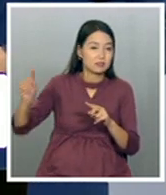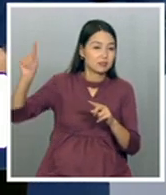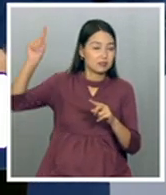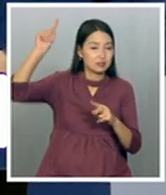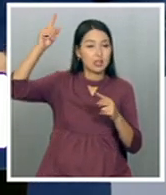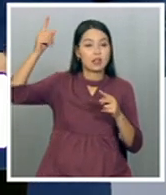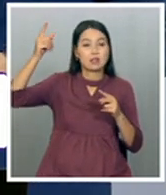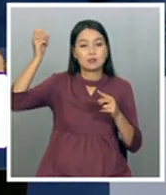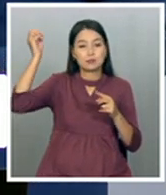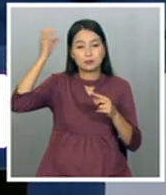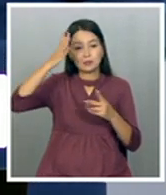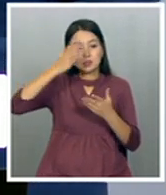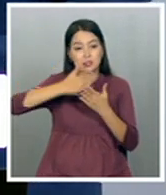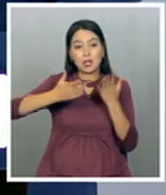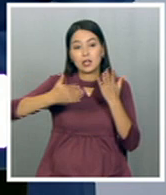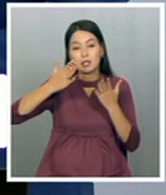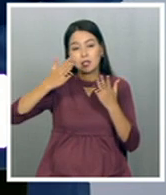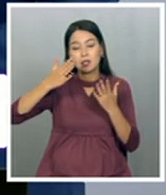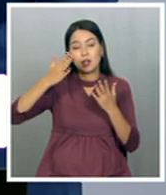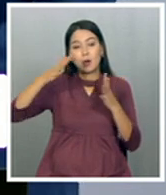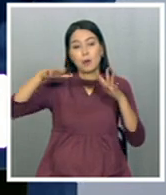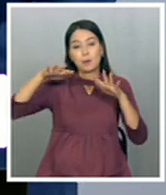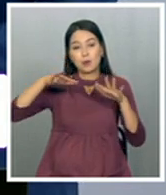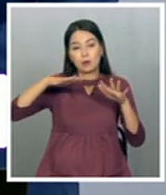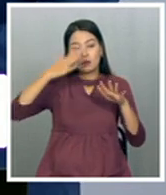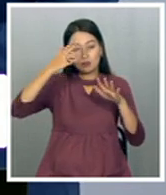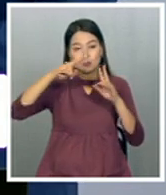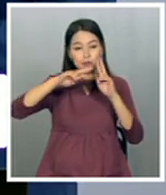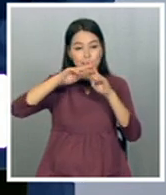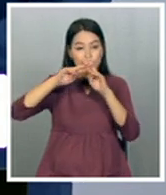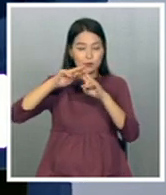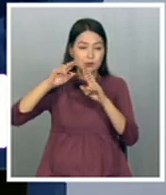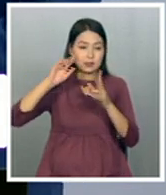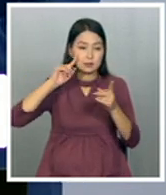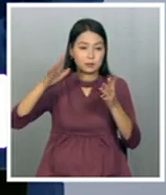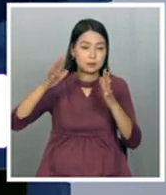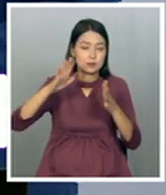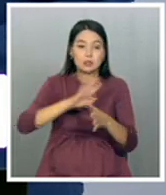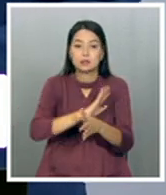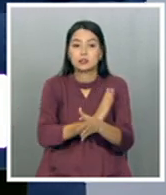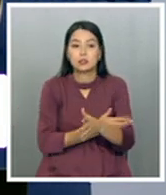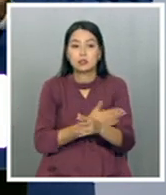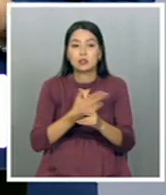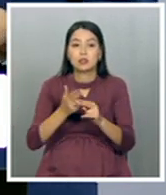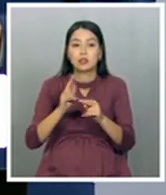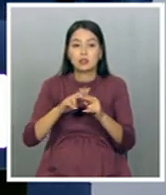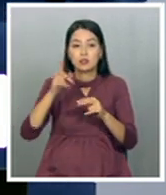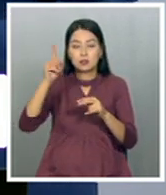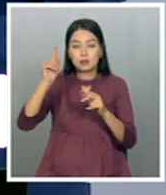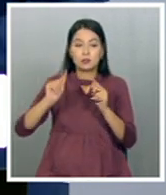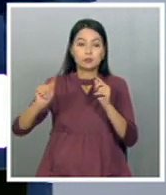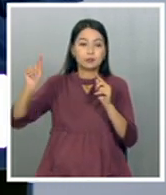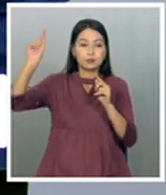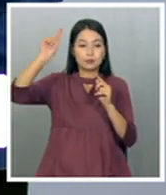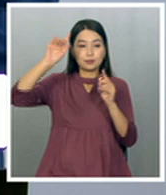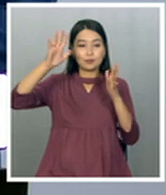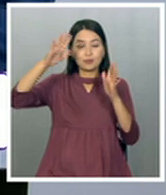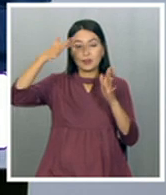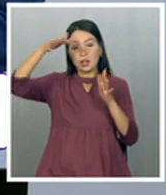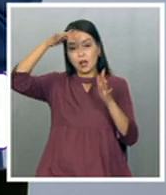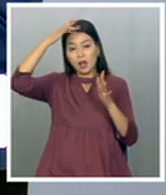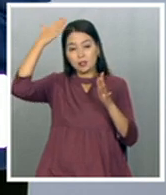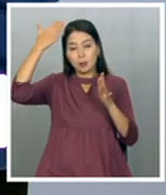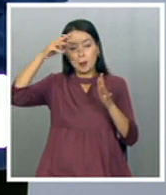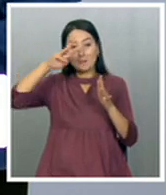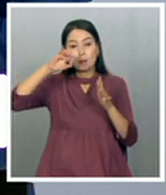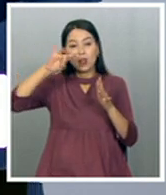нүктеде орналасуын біз шырақтардың шарықтауы деп атаймыз. Және бұл шырақтардың шарықтауы аспан меридианы